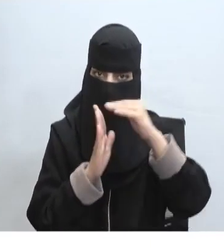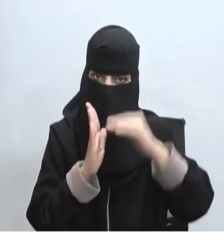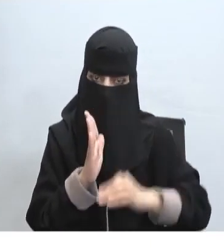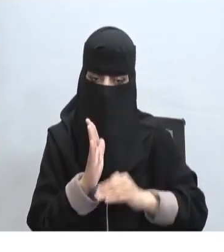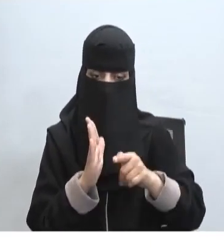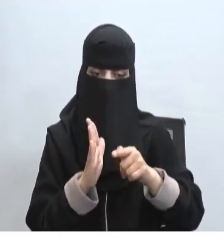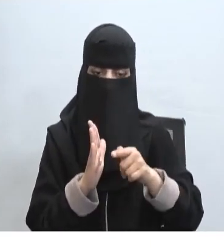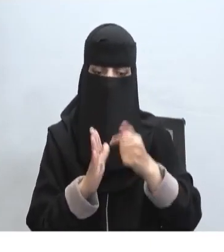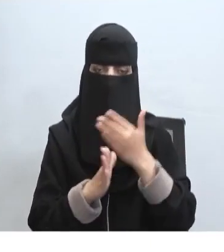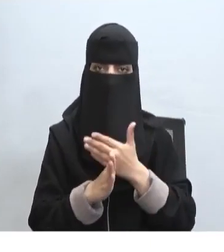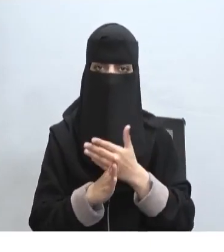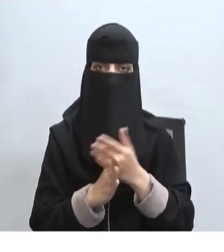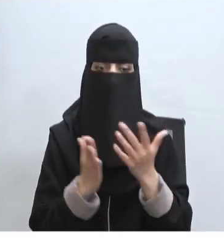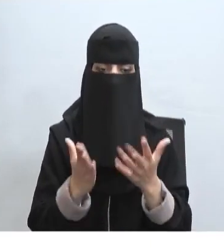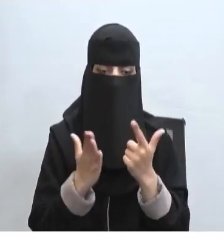سنوي بغ